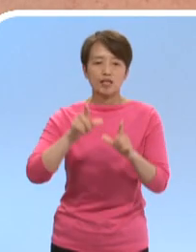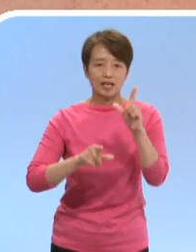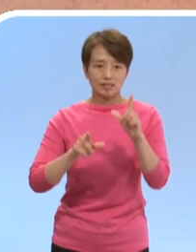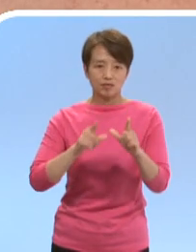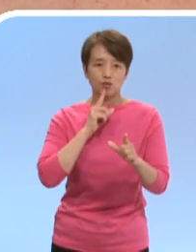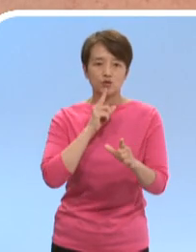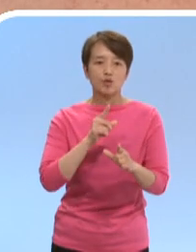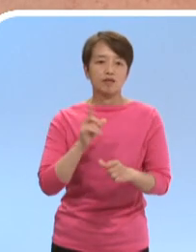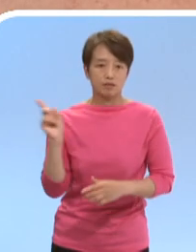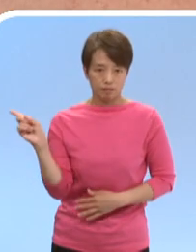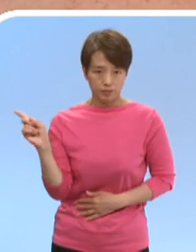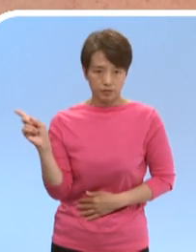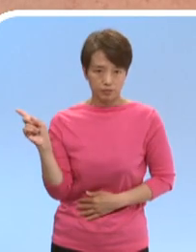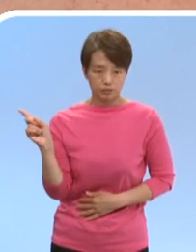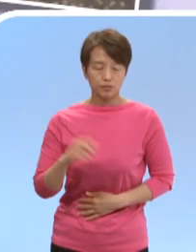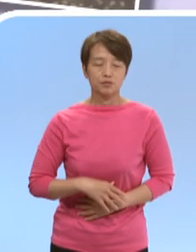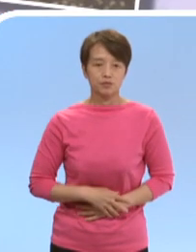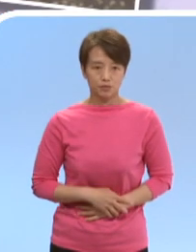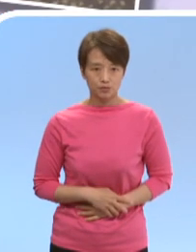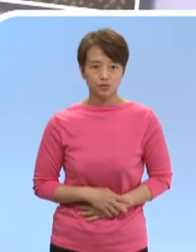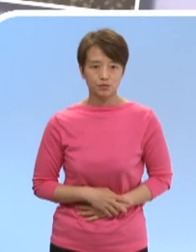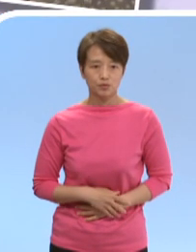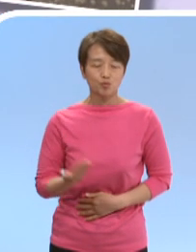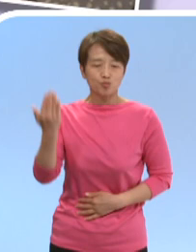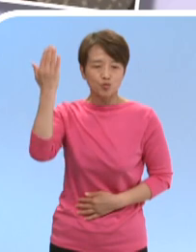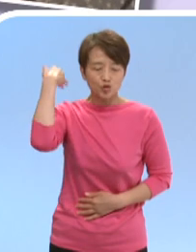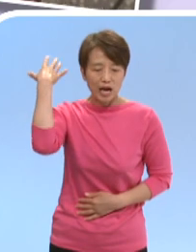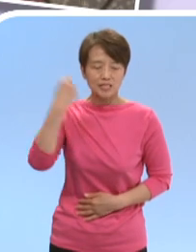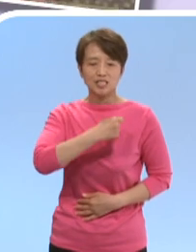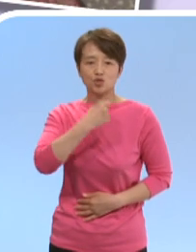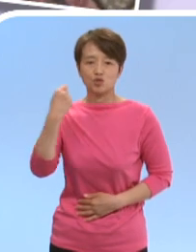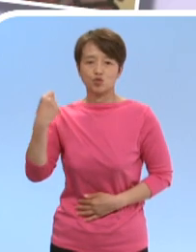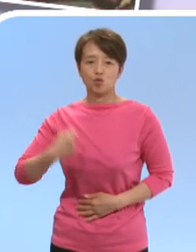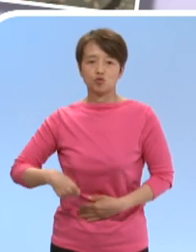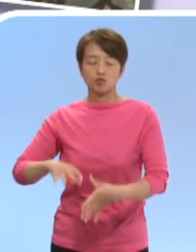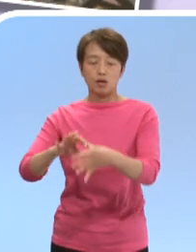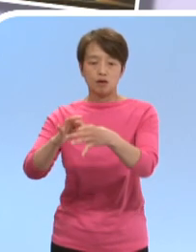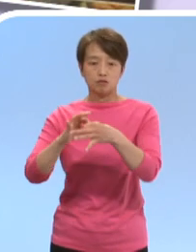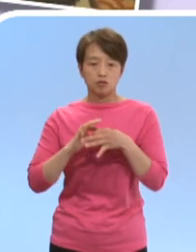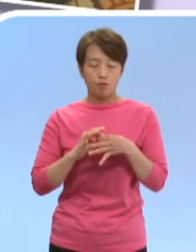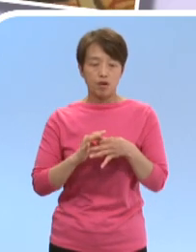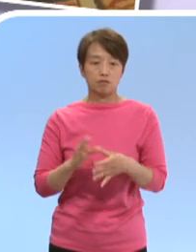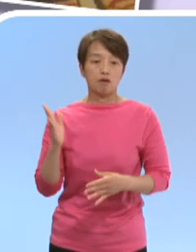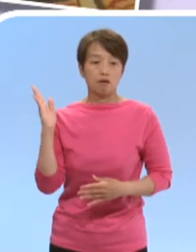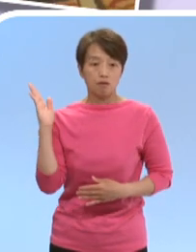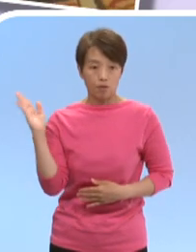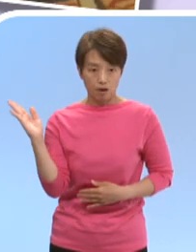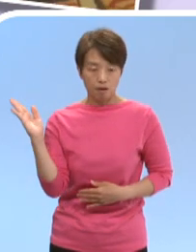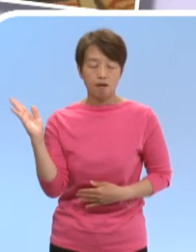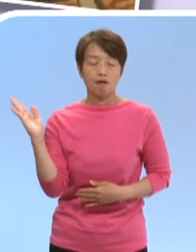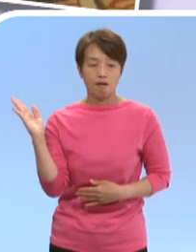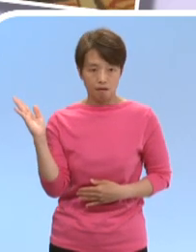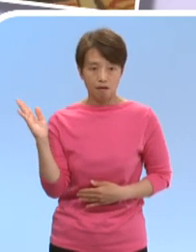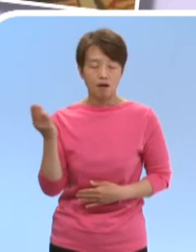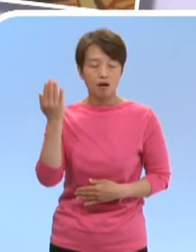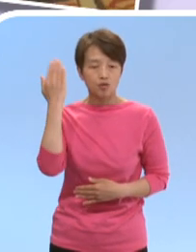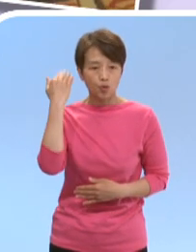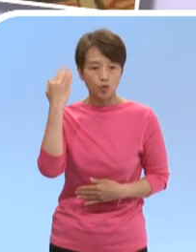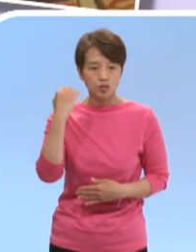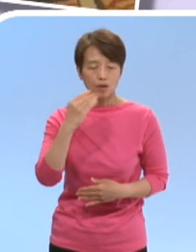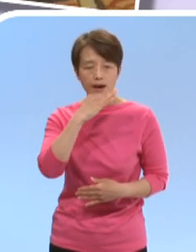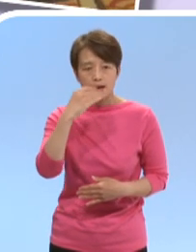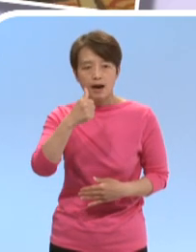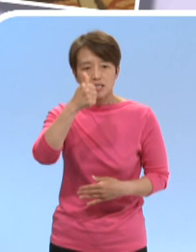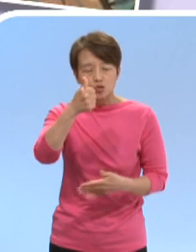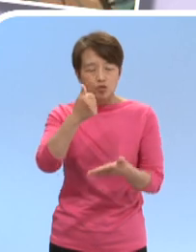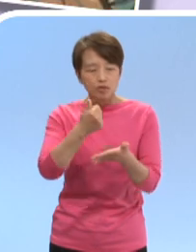ています。 へー。 奈良時代に中国より伝わったこのサクベイ、当時は宮中